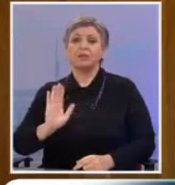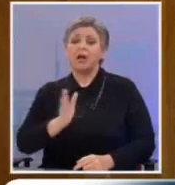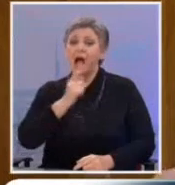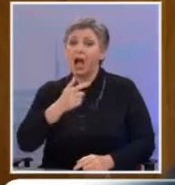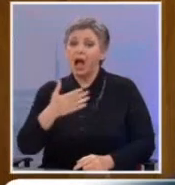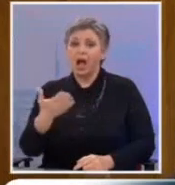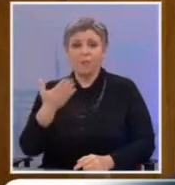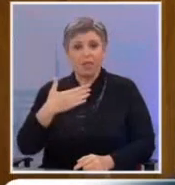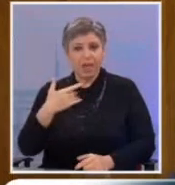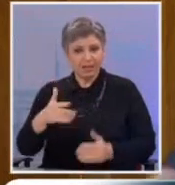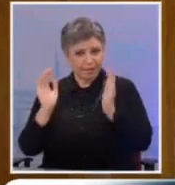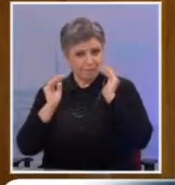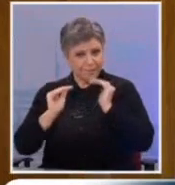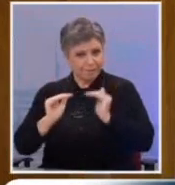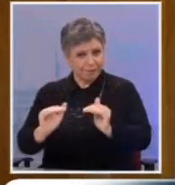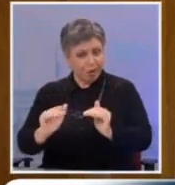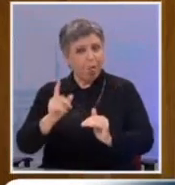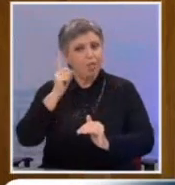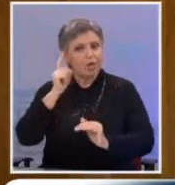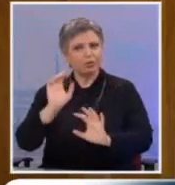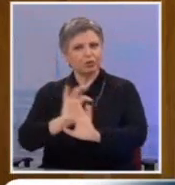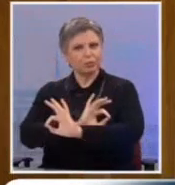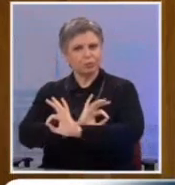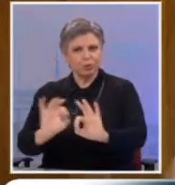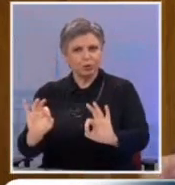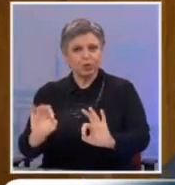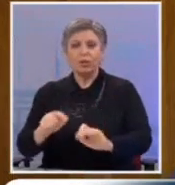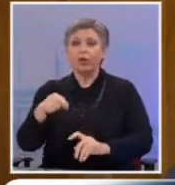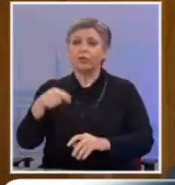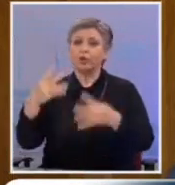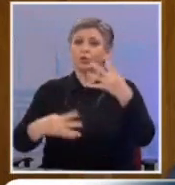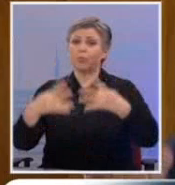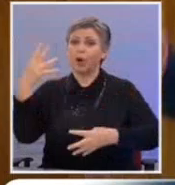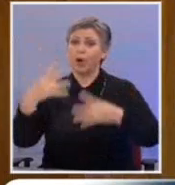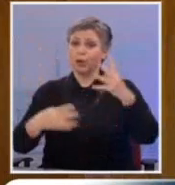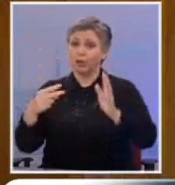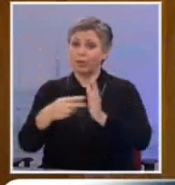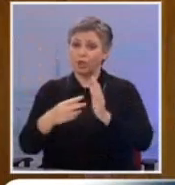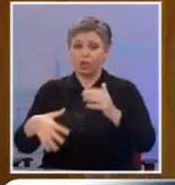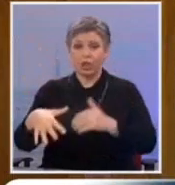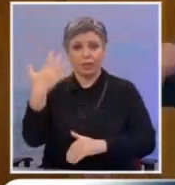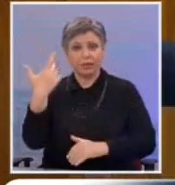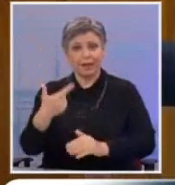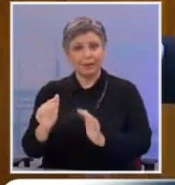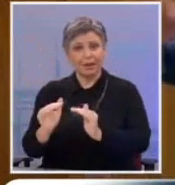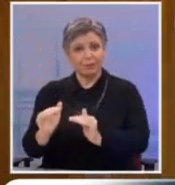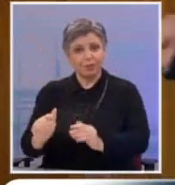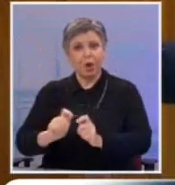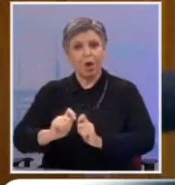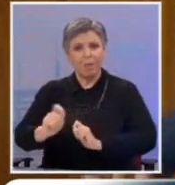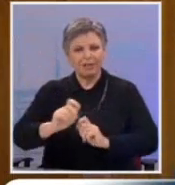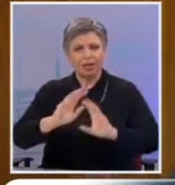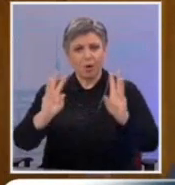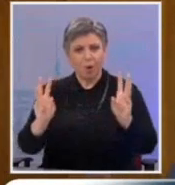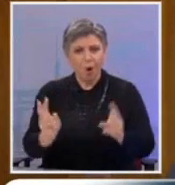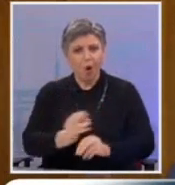Αν κάποιος συμφωνεί με τη σημερινή πολιτική, αν κάποιος θεωρεί ότι αυτός ο προϋπολογισμός πρέπει να εφαρμοστεί ως έχει και με τα μέτρα που εξαγγέλθηκαν ή